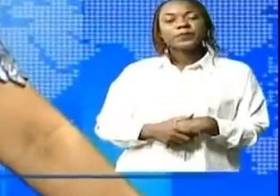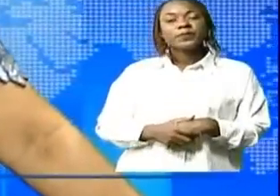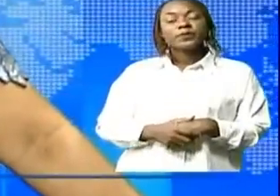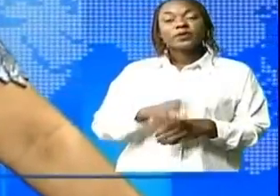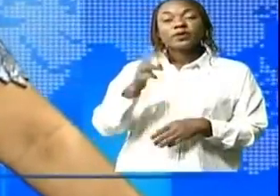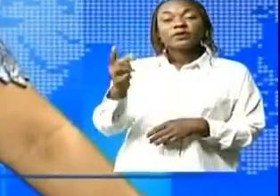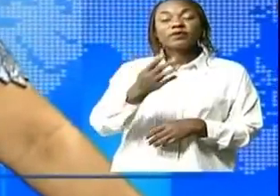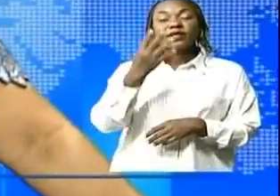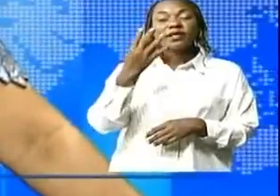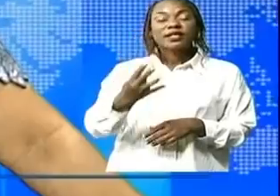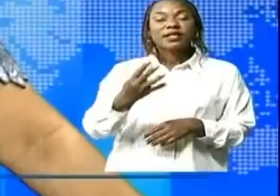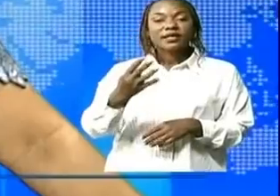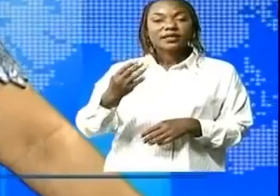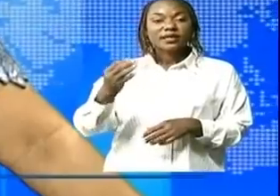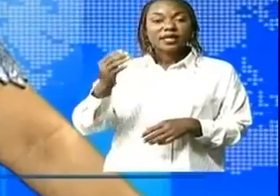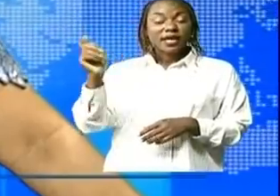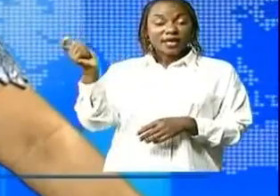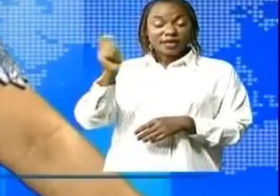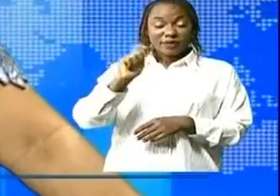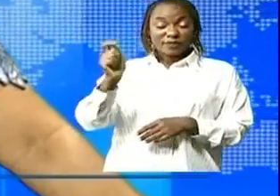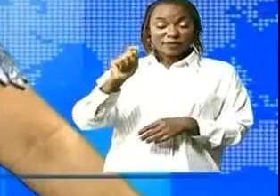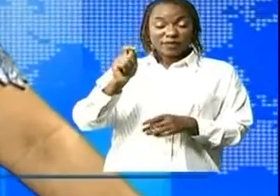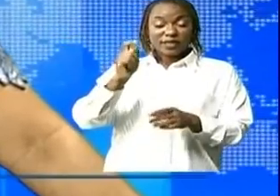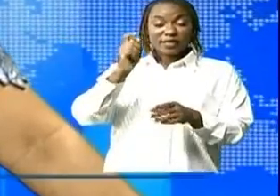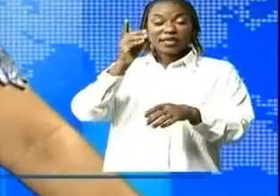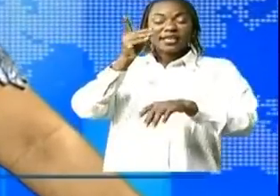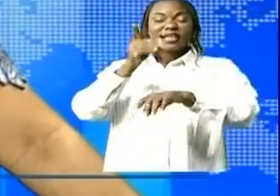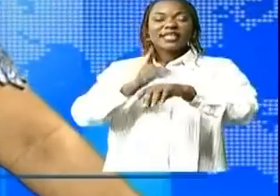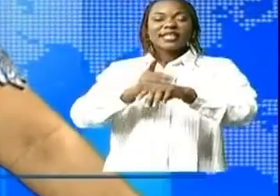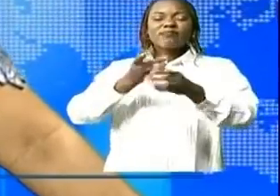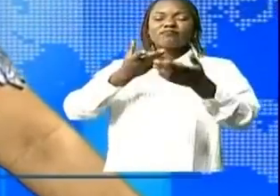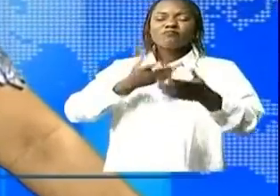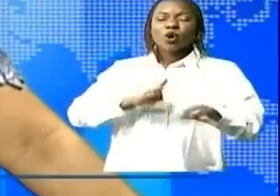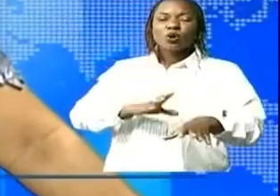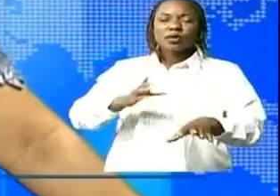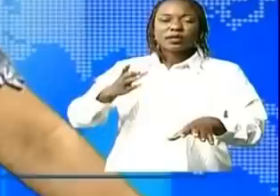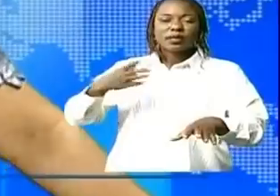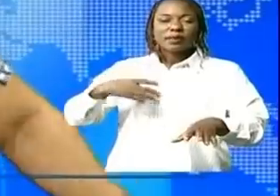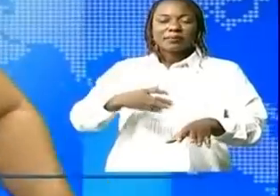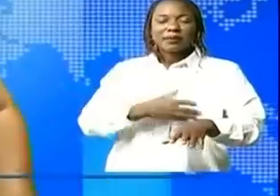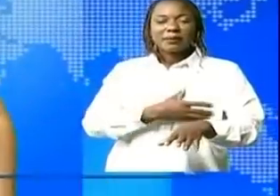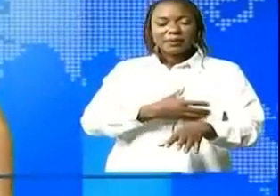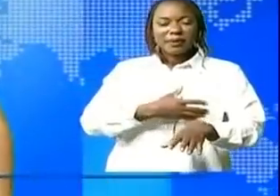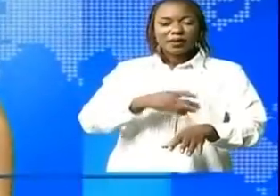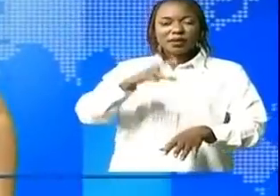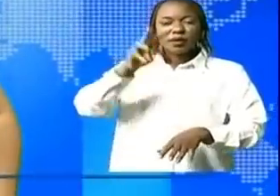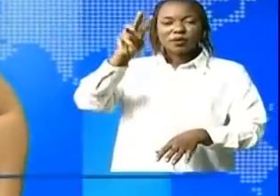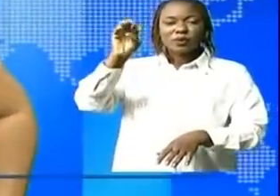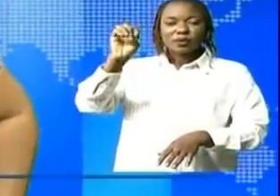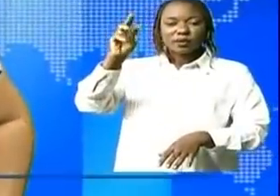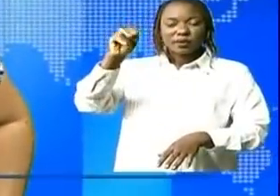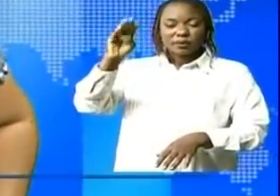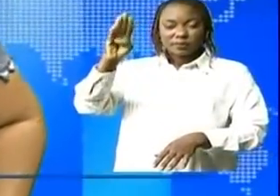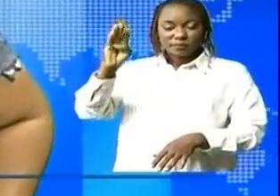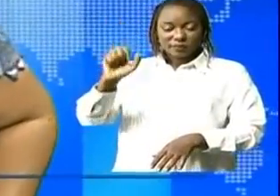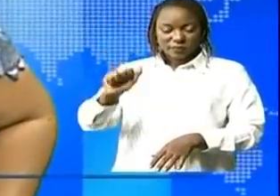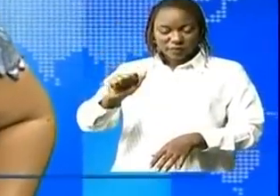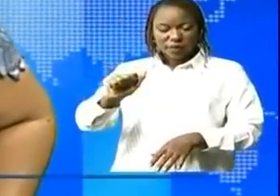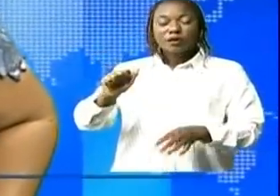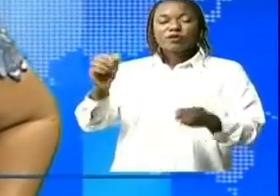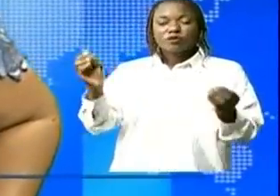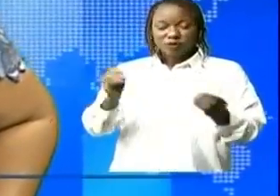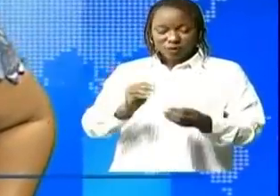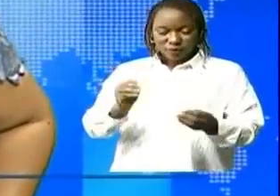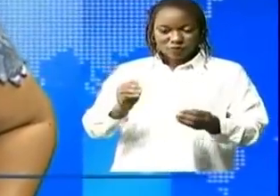24 avril, date marquant la mort de l'artiste musicien Papa Wemba, déclaré journée africaine de la musique. Et c'est l'artiste musicien